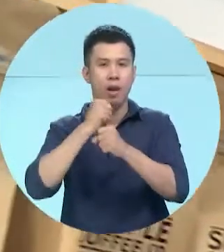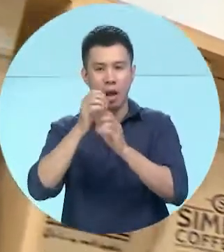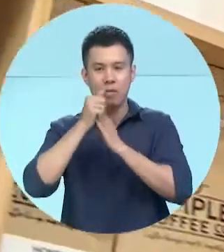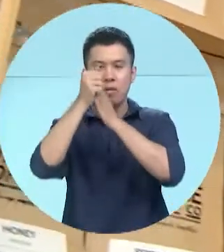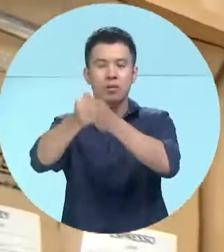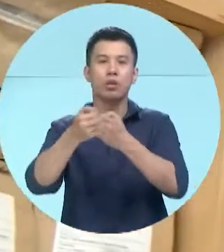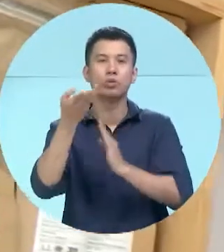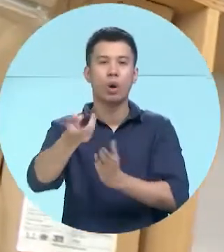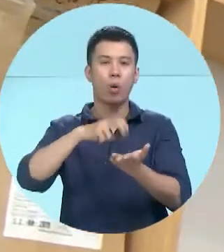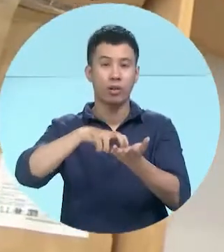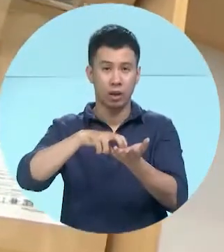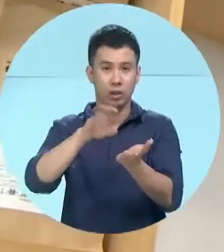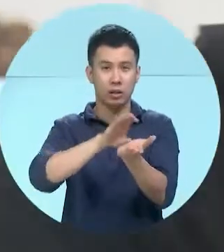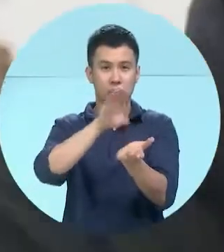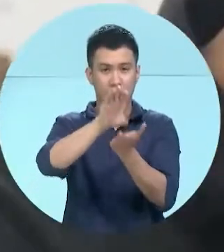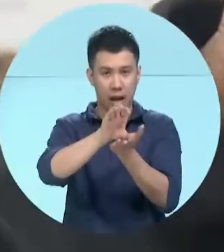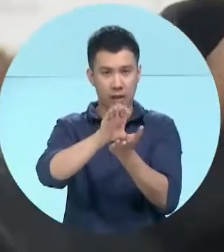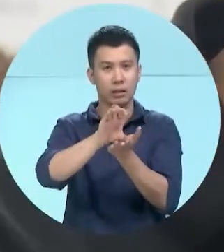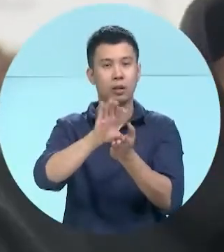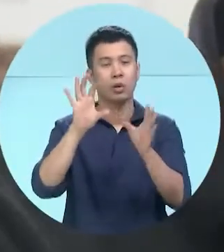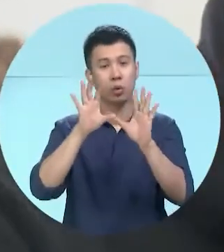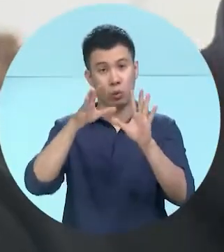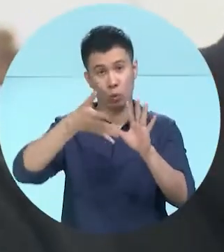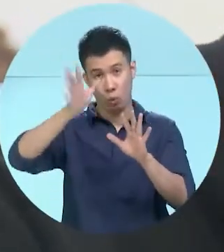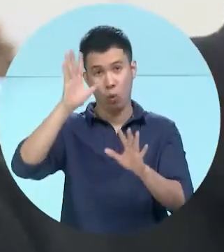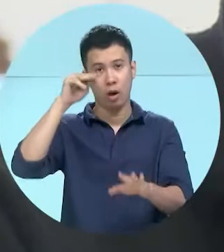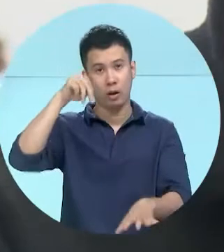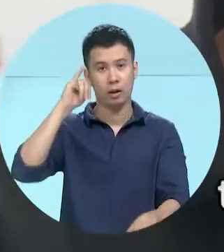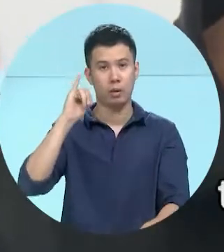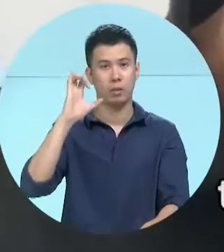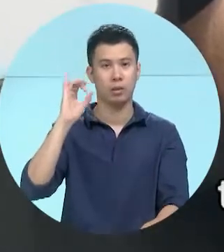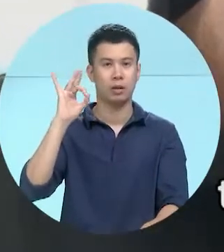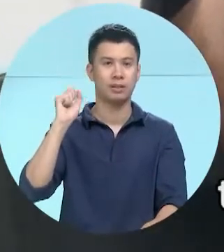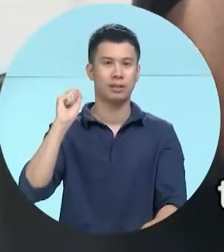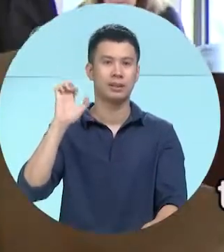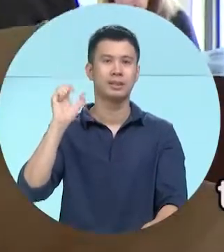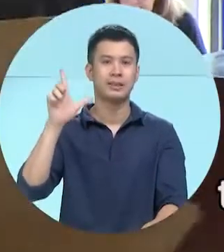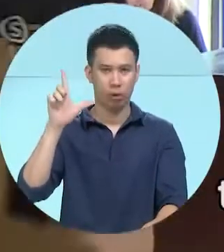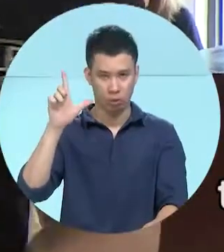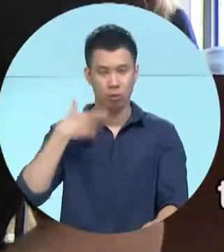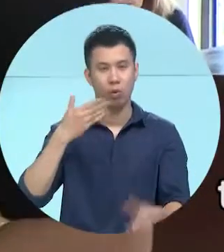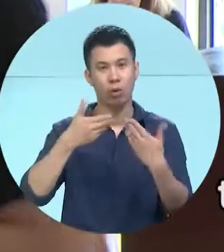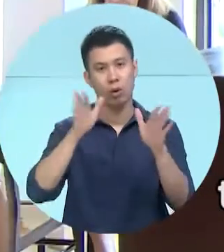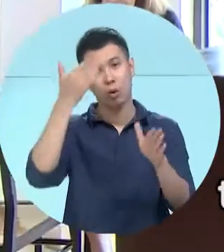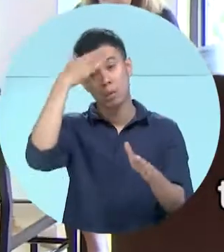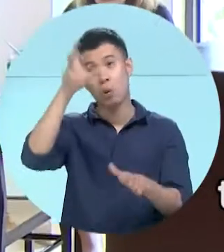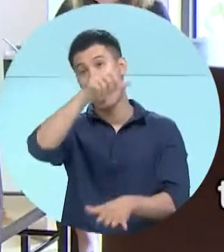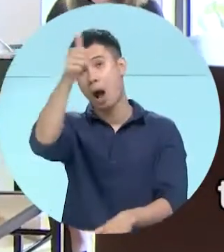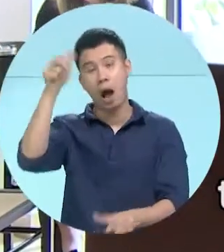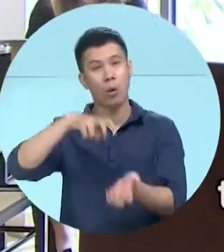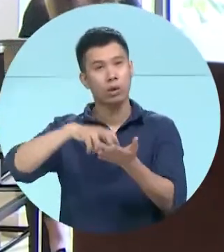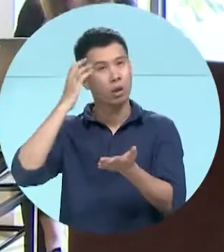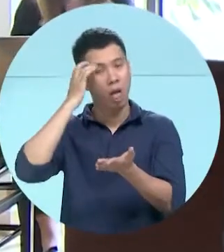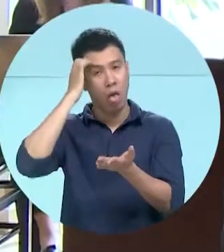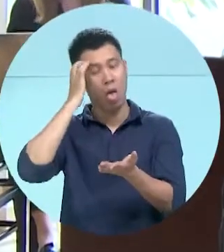khuyết tật. Đó là lý do mà dự án Imago Work do bà Michelle phụ trách đã ra đời. Đây sẽ là cơ hội cho những thanh niên khuyết tật trí tuệ được